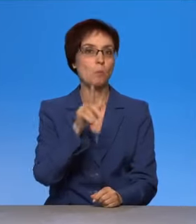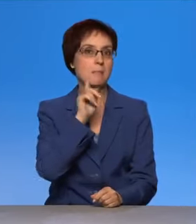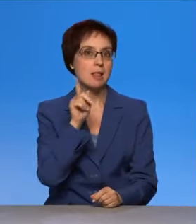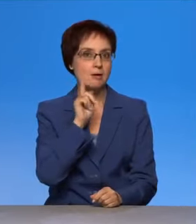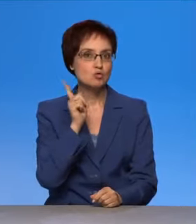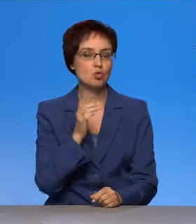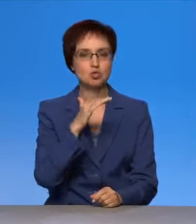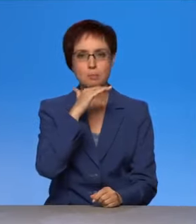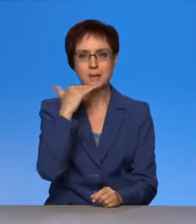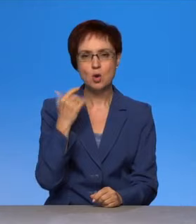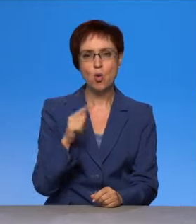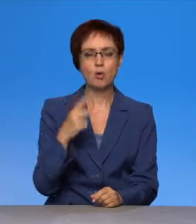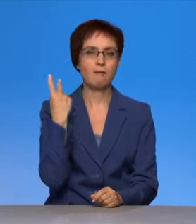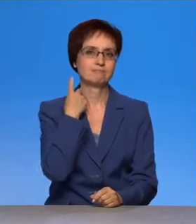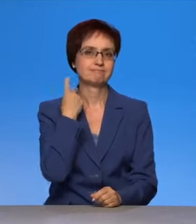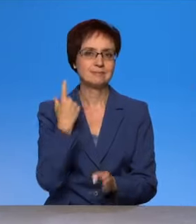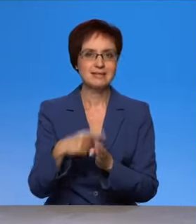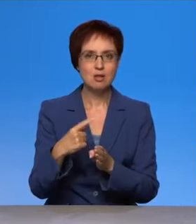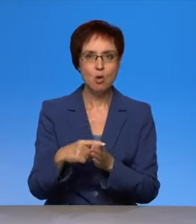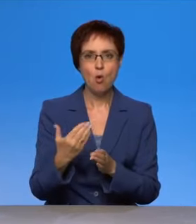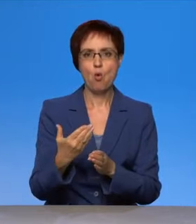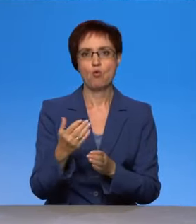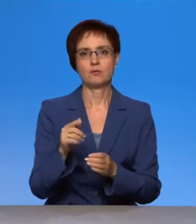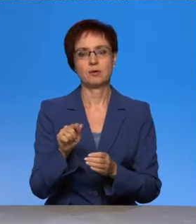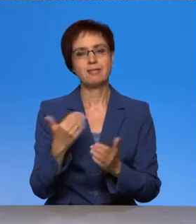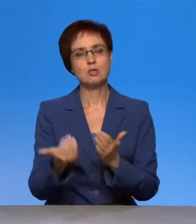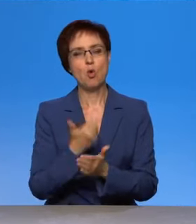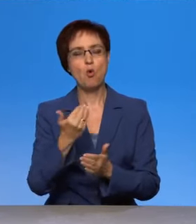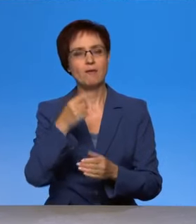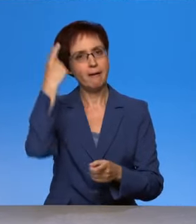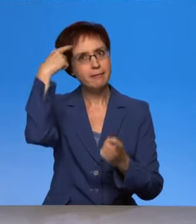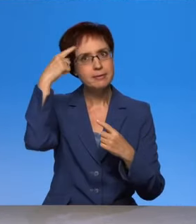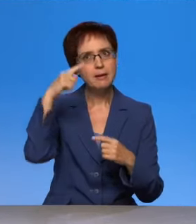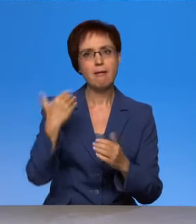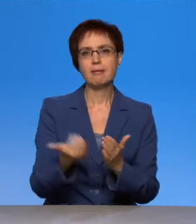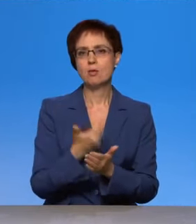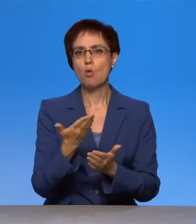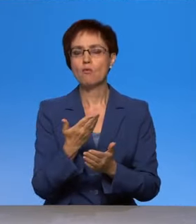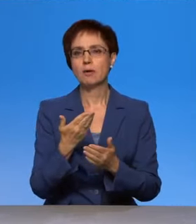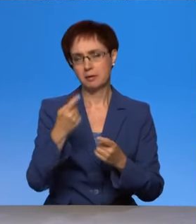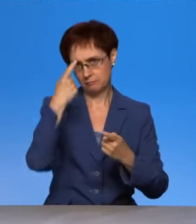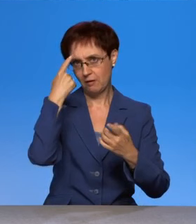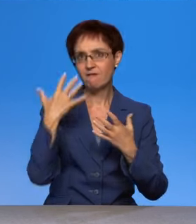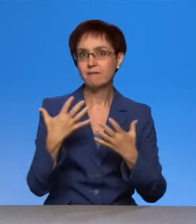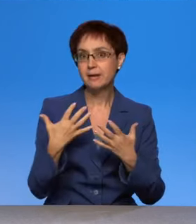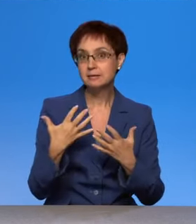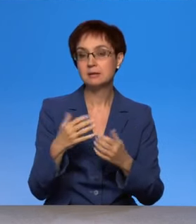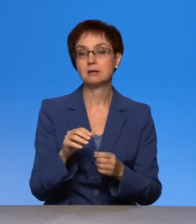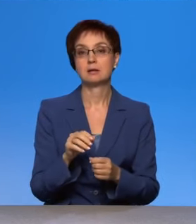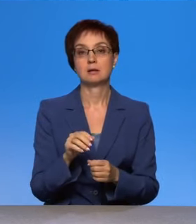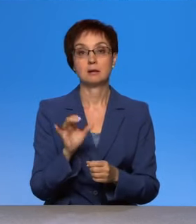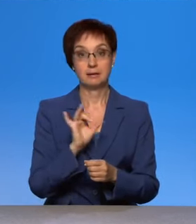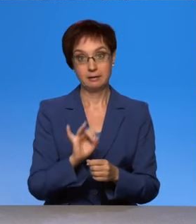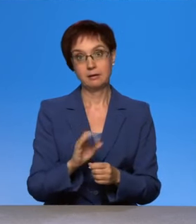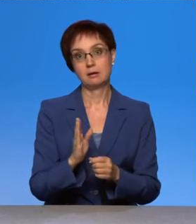этих нововидения, новых тенденций, новых идей и прочего, и прочего, и прочего. Вот. И сам по себе поход к